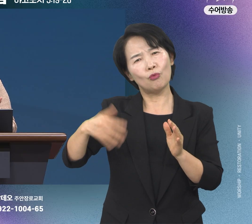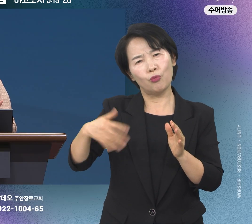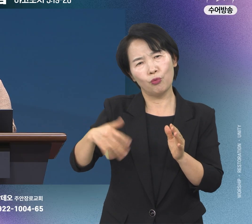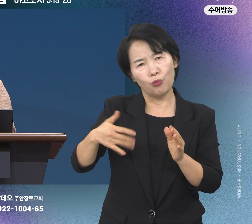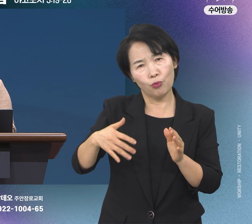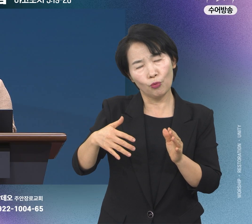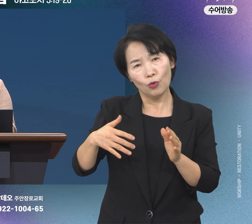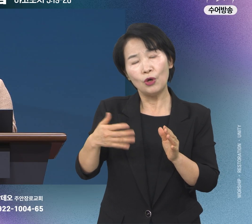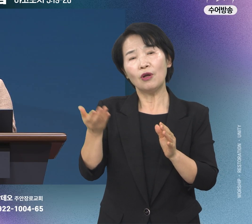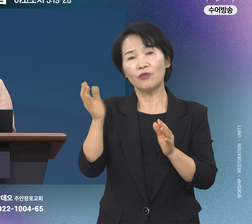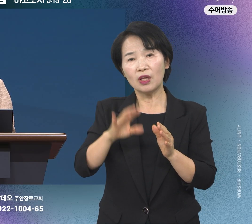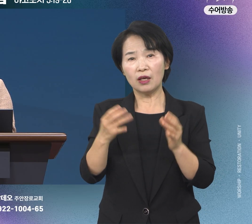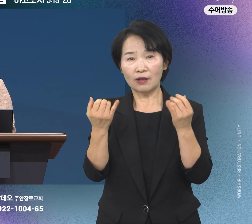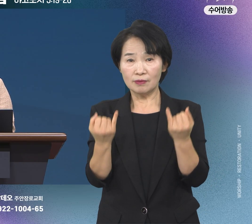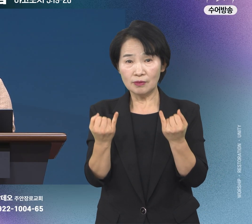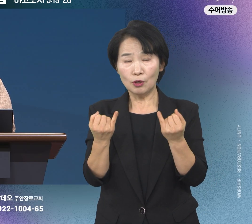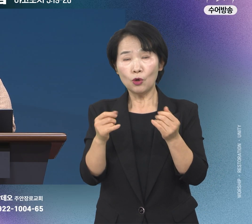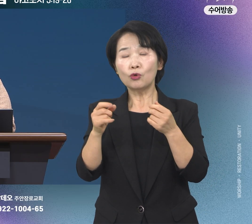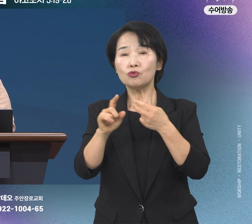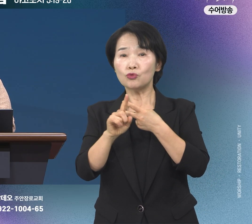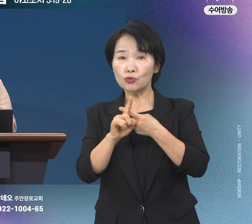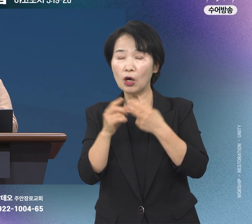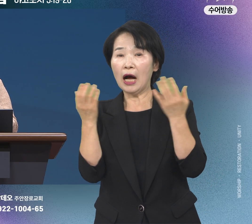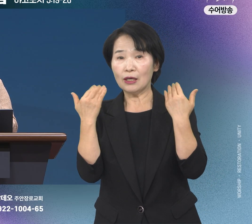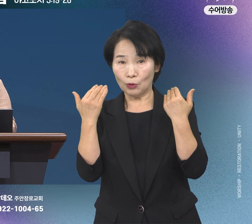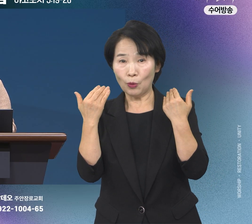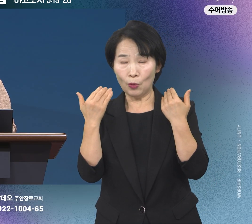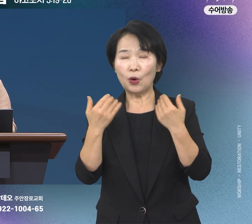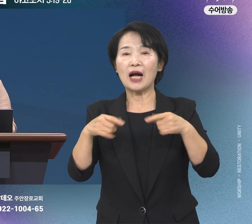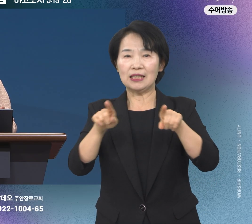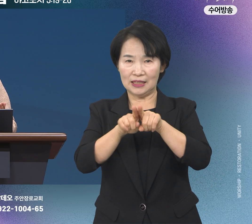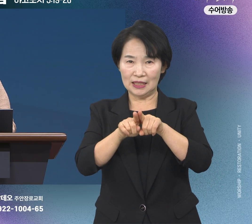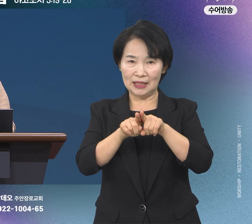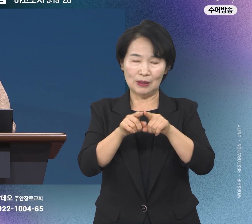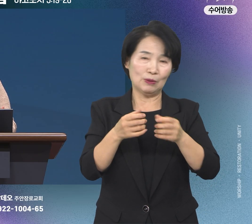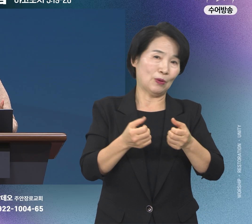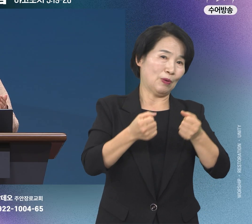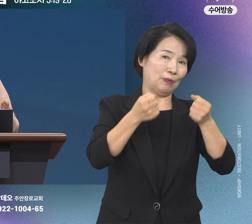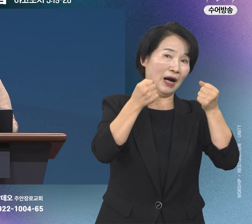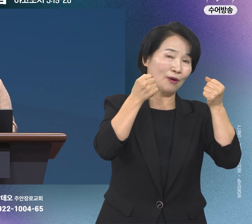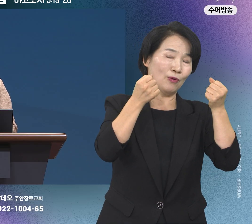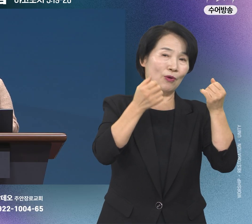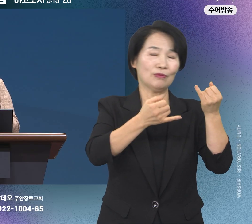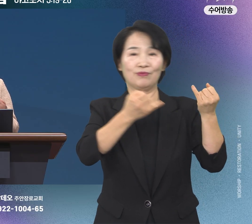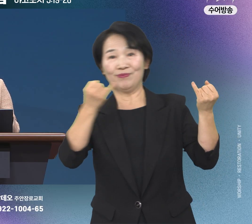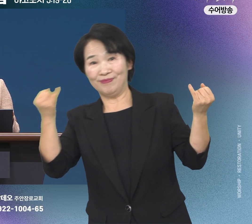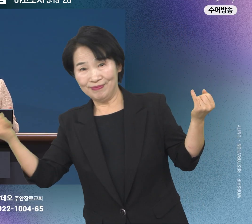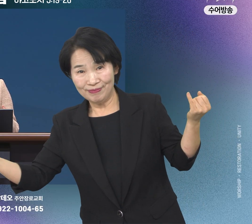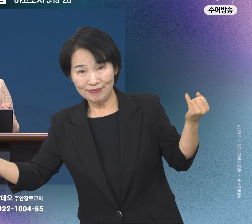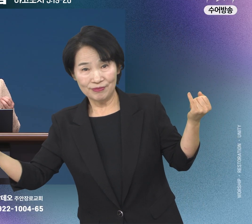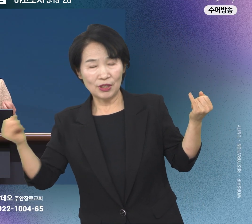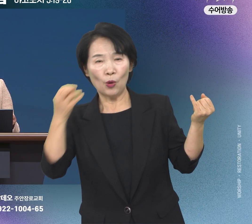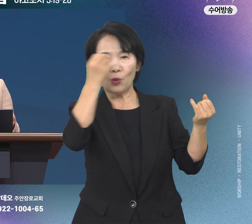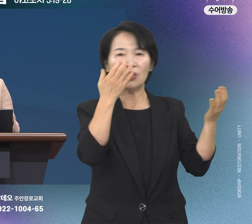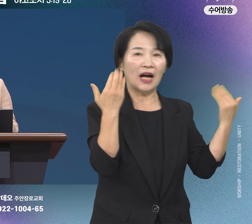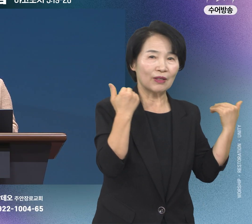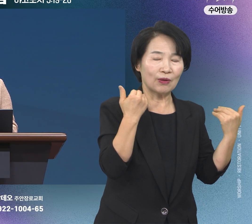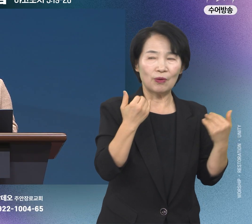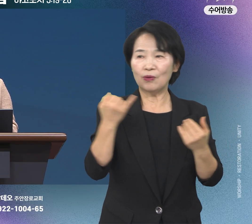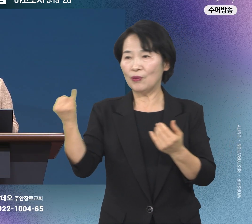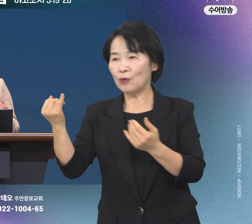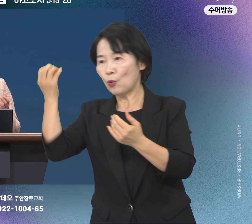함께 중학교는 같이 보냈고 고등학교는 각자 흩어진 고등학교에 가서 이제 각자 이제 기도 모임을